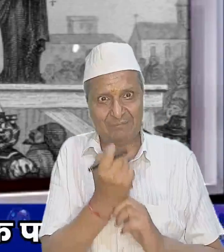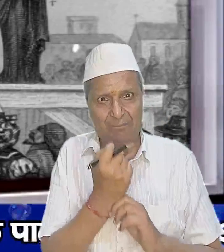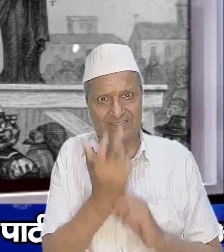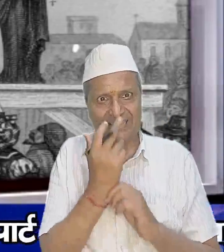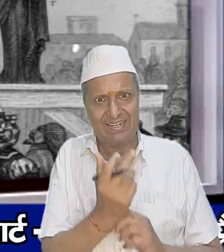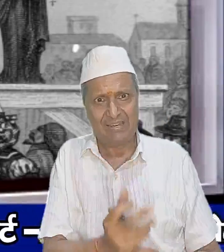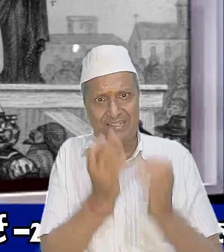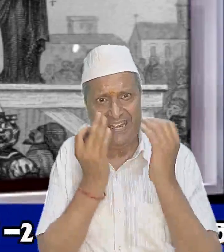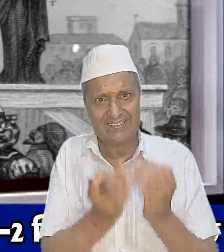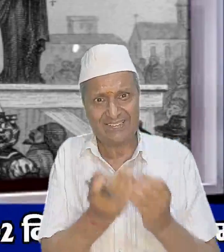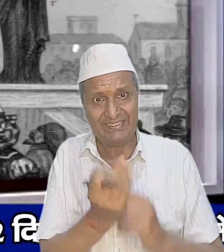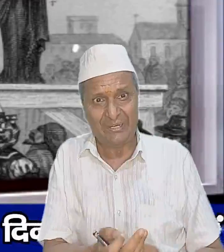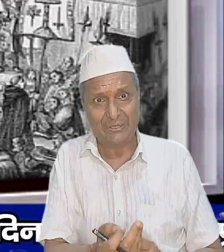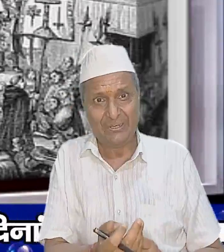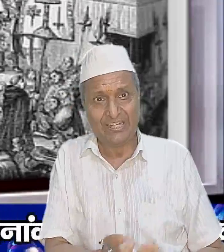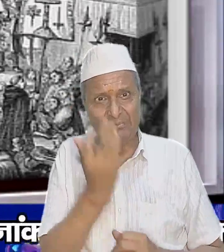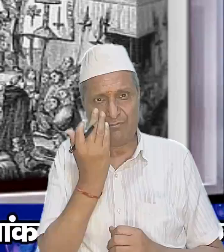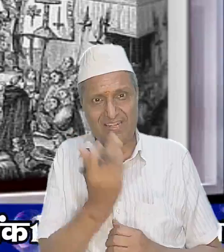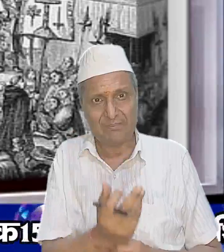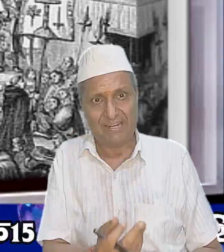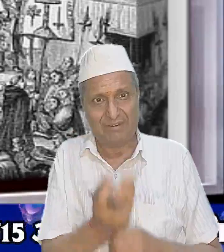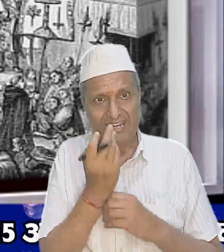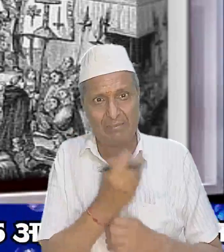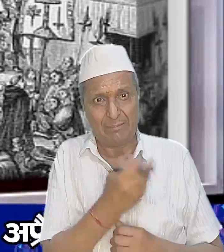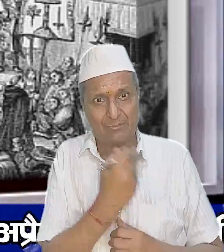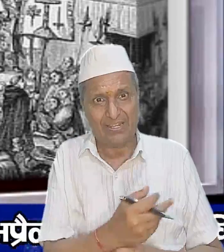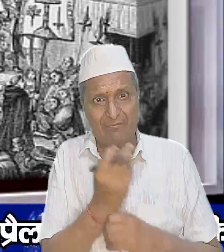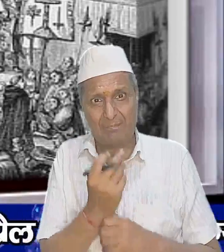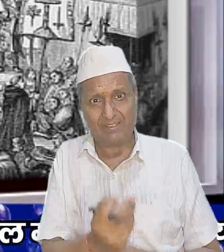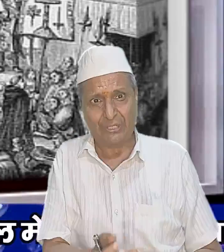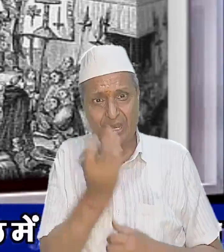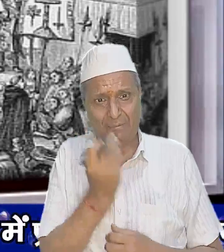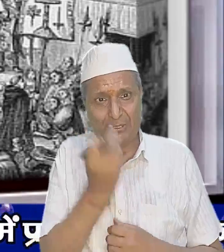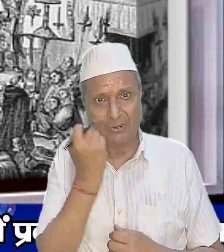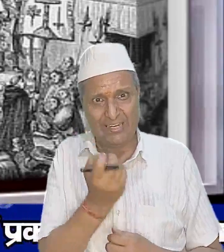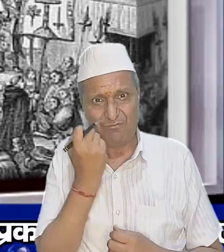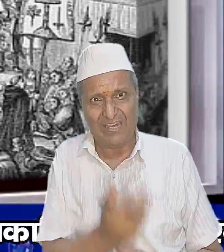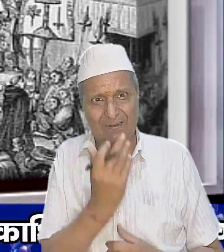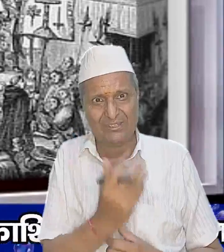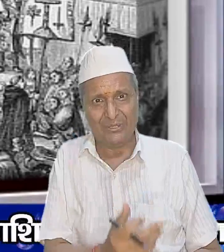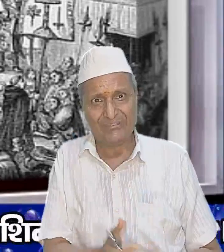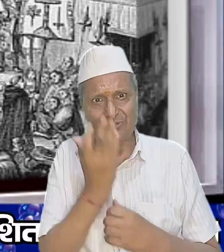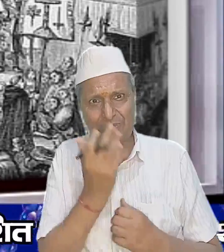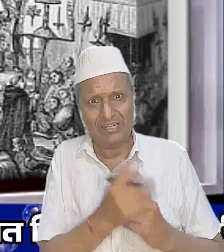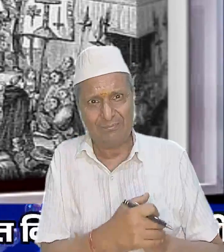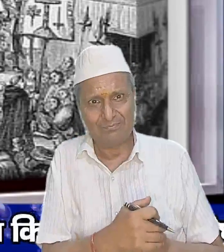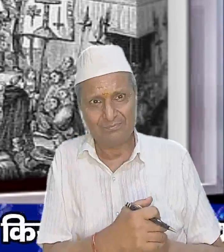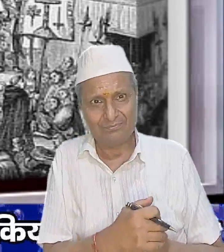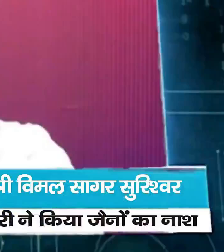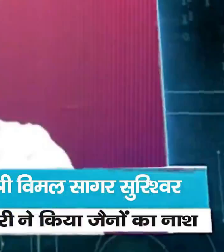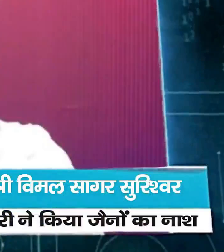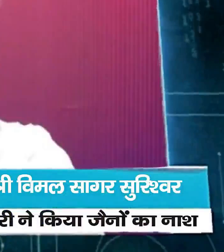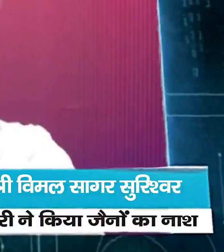से 15 और 22 साल के बीच के युवा बच्चों को निकाला जाता है घरों से बाहर, खींच के लाया जाता है, फिर पूछा जाता है चौराहों